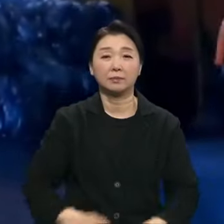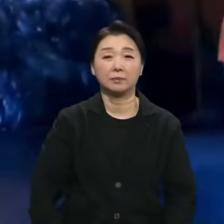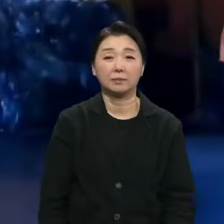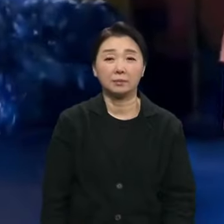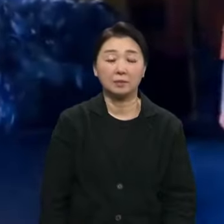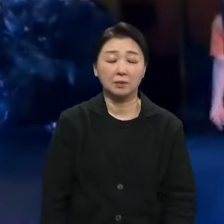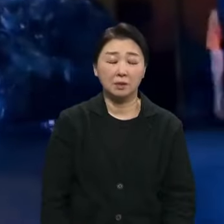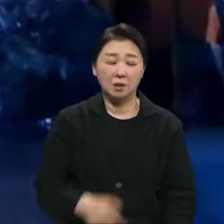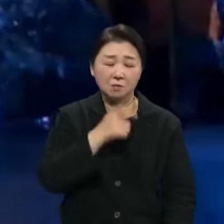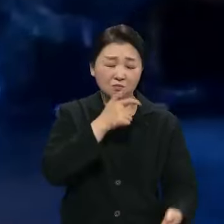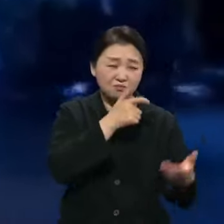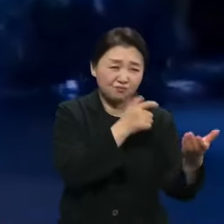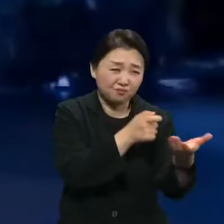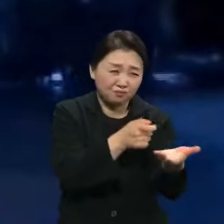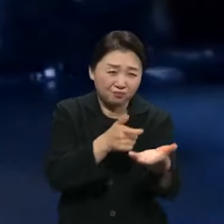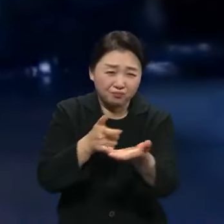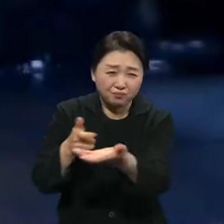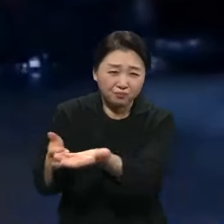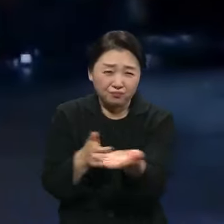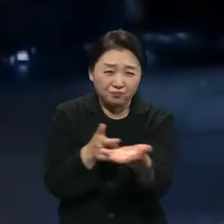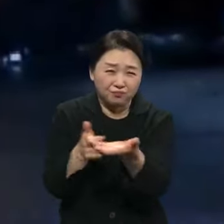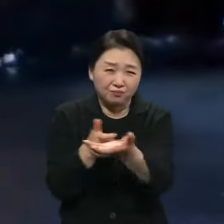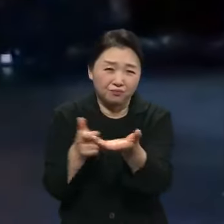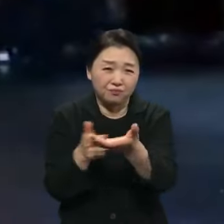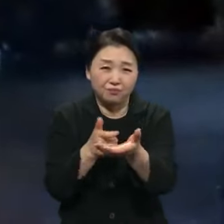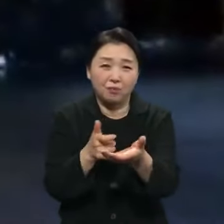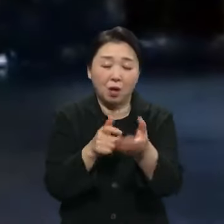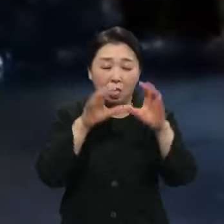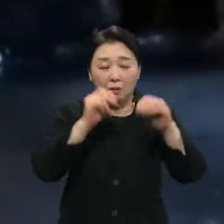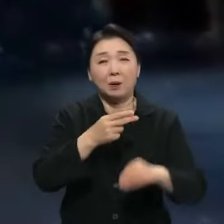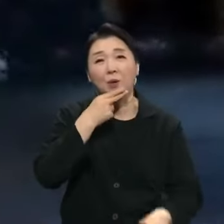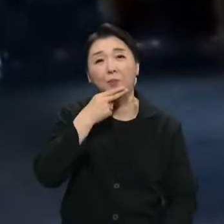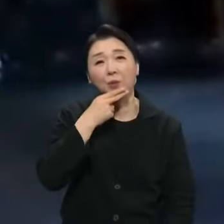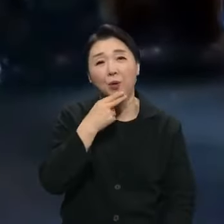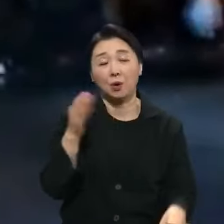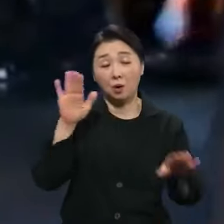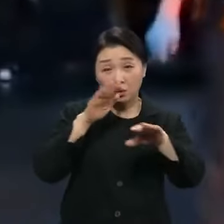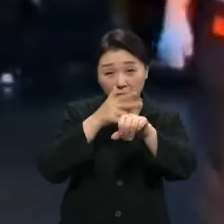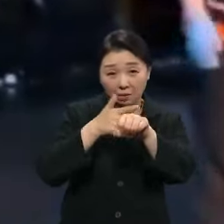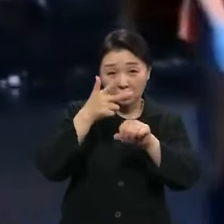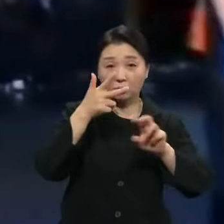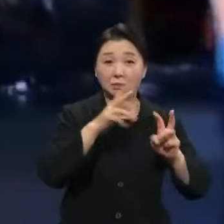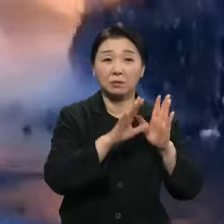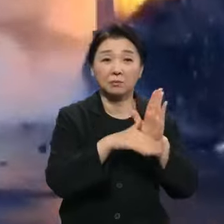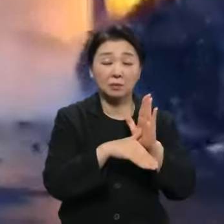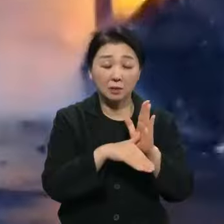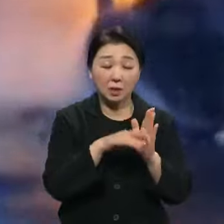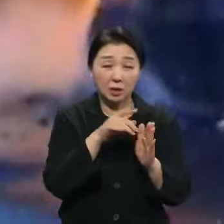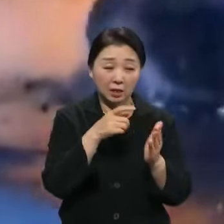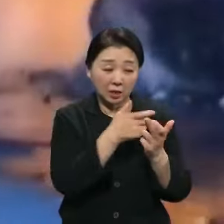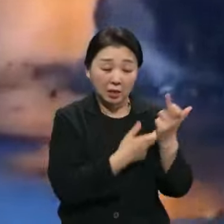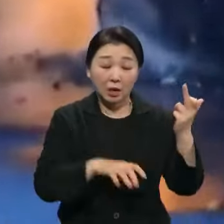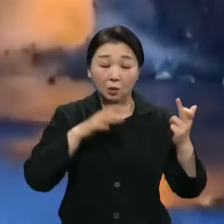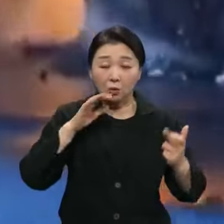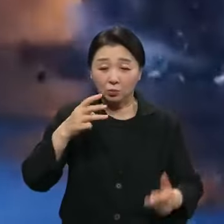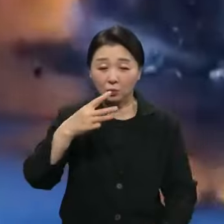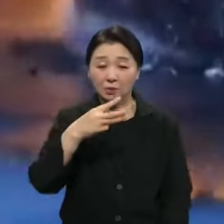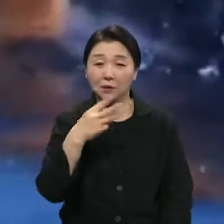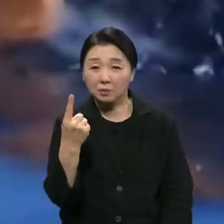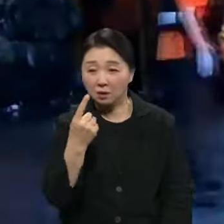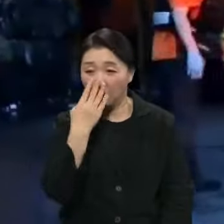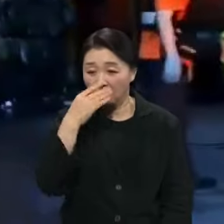물 줄기에도 불길이 쉽게 잡히지 않습니다 어제 저녁 7시 30분 쯤 강원도 삼척에 한 쓰레기 매립장에서